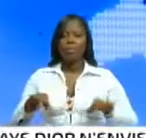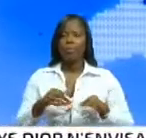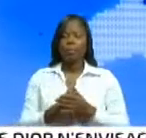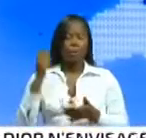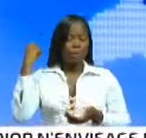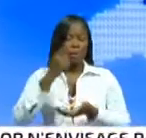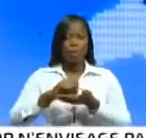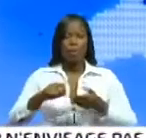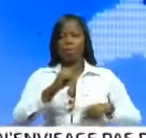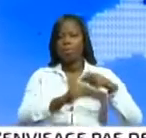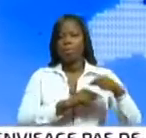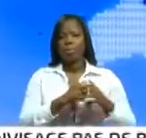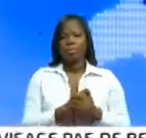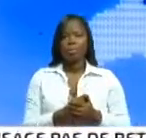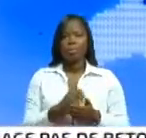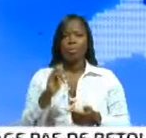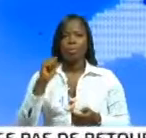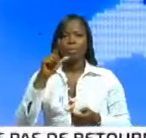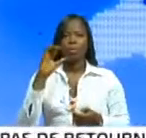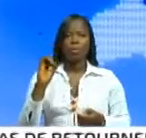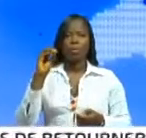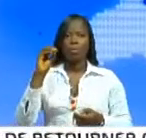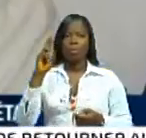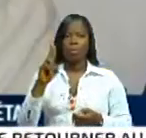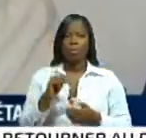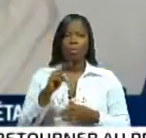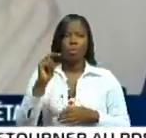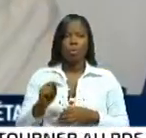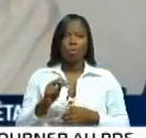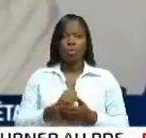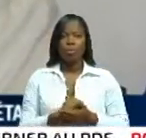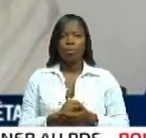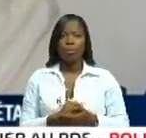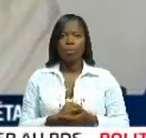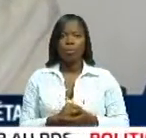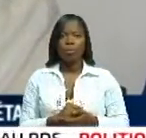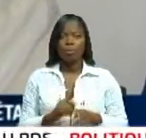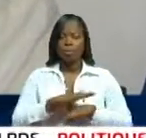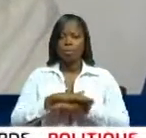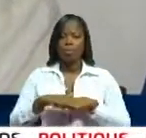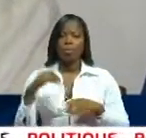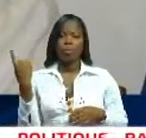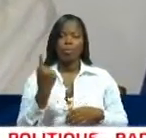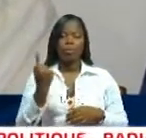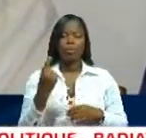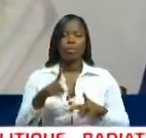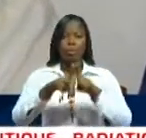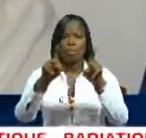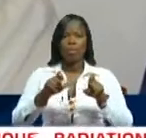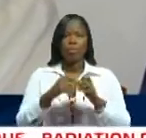général du pi samsa lune une douille au micro de notre reporter portera exclusivement sur une seule question